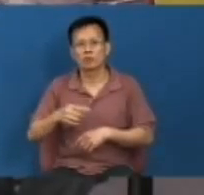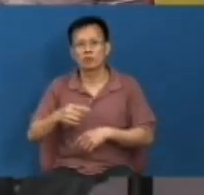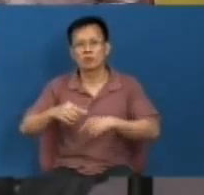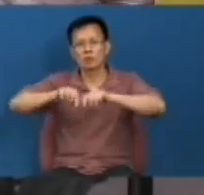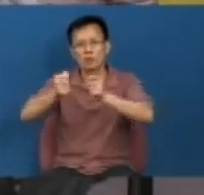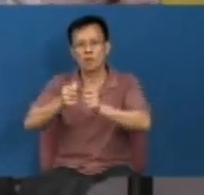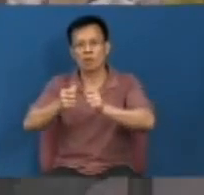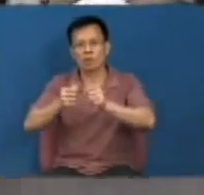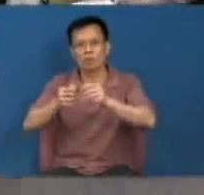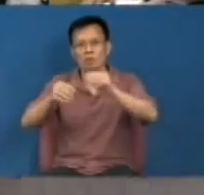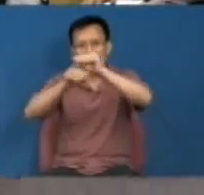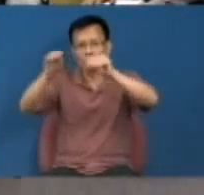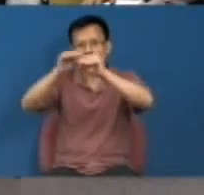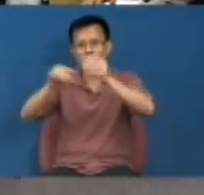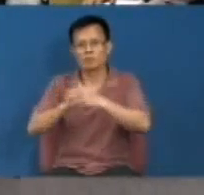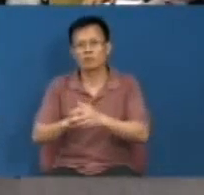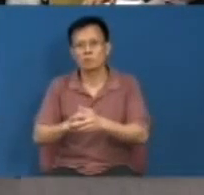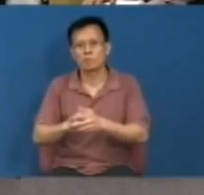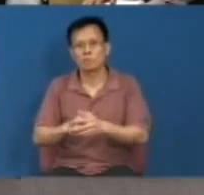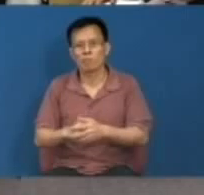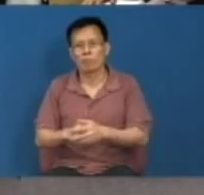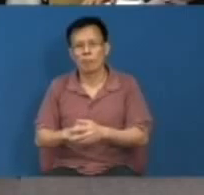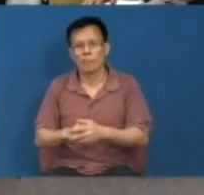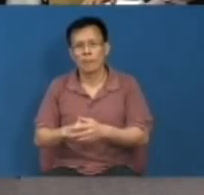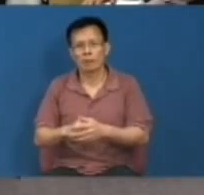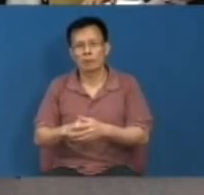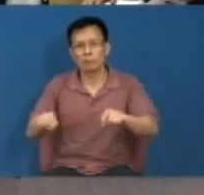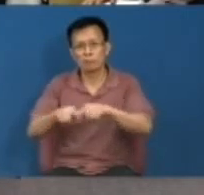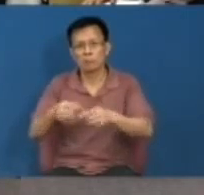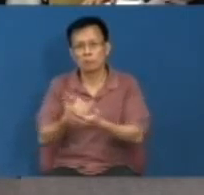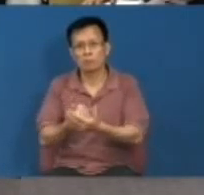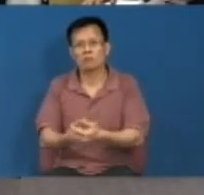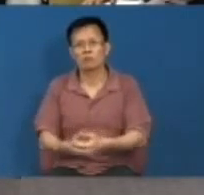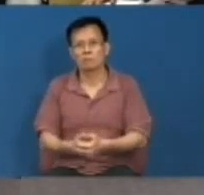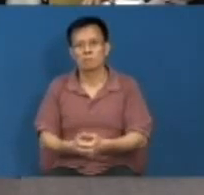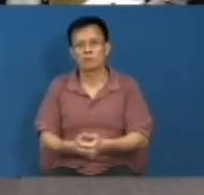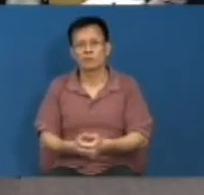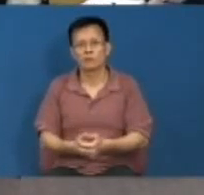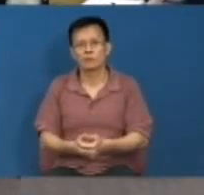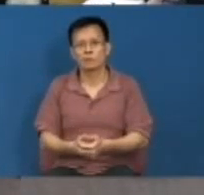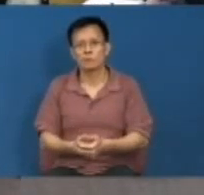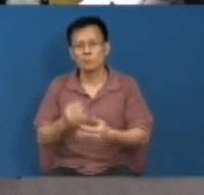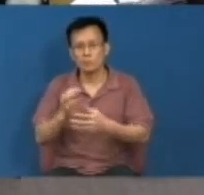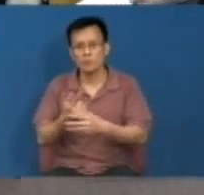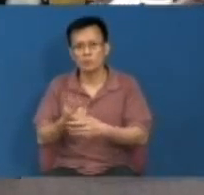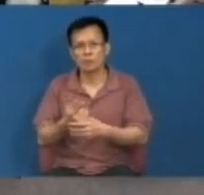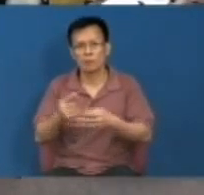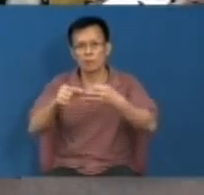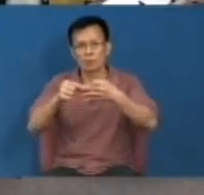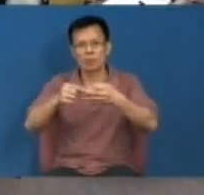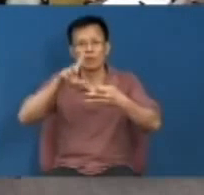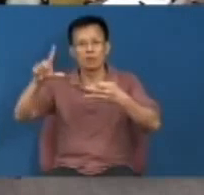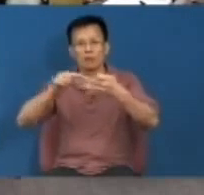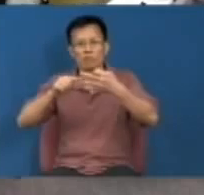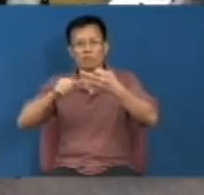仲要攬住成日一齊死咗喺度， 我哋有佢咁嘅氣勢，我哋唔使俾人蝦咯。 係，因為佢哋有流黃法同佢出頭。 係